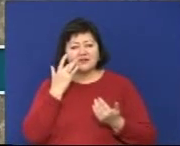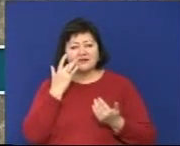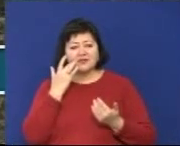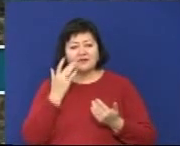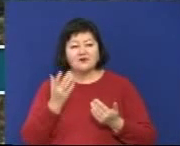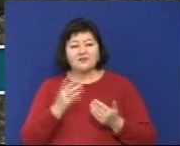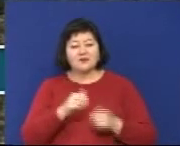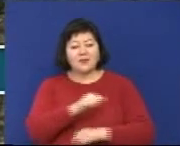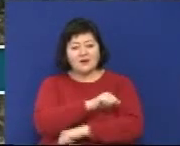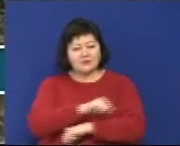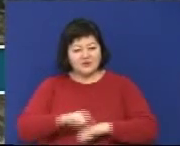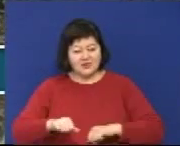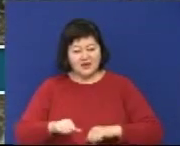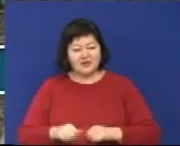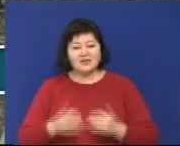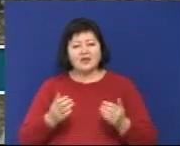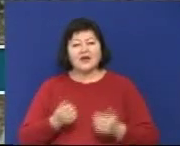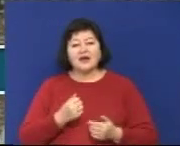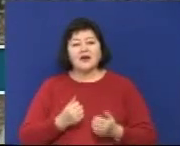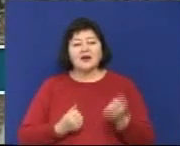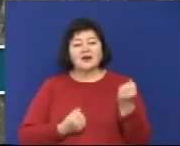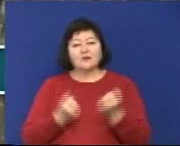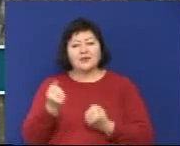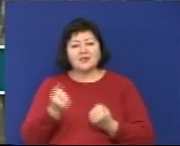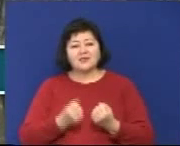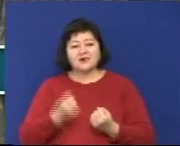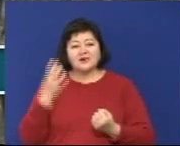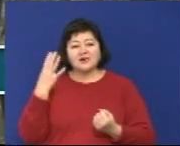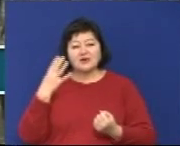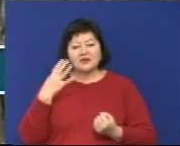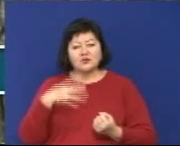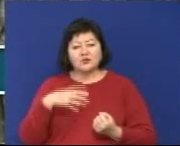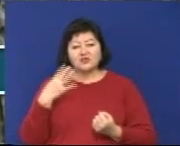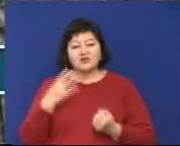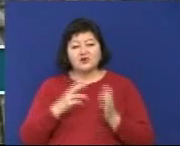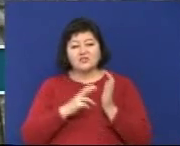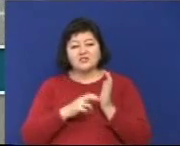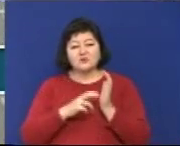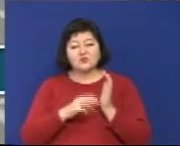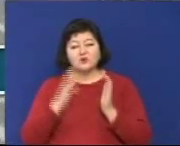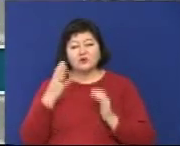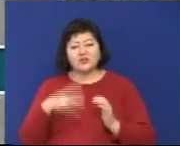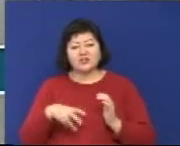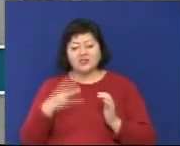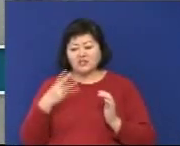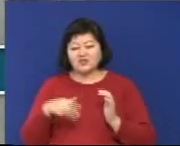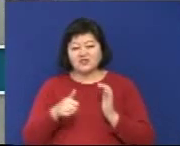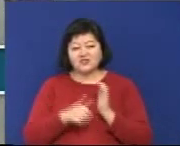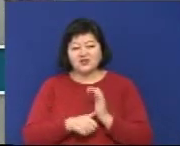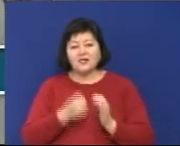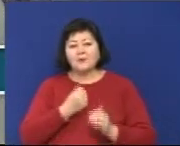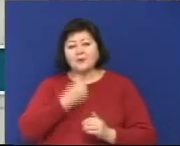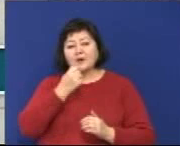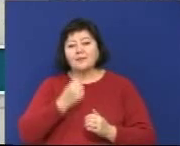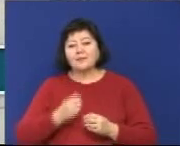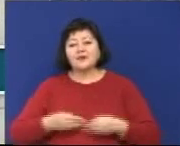честь Дня военной разведки командование войсковой части 44-736 поздравило военнослужащих с профессиональным праздником